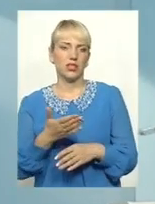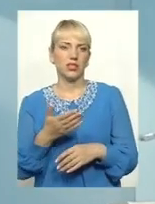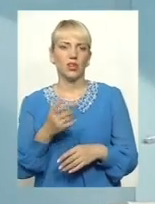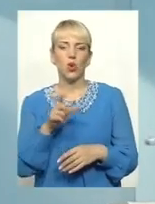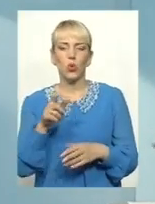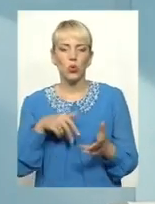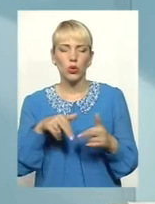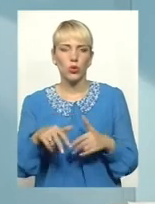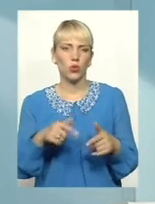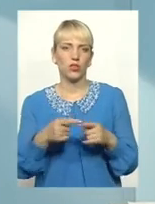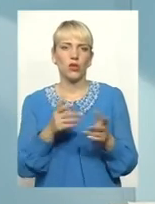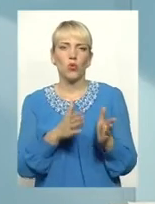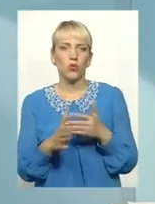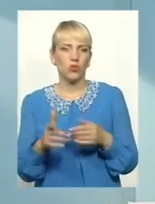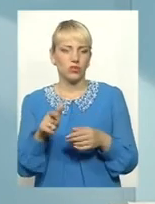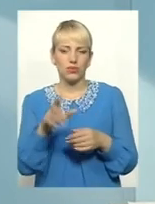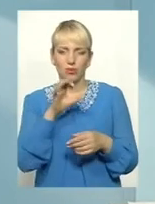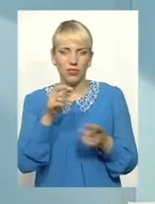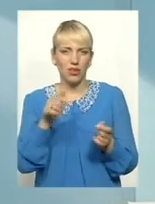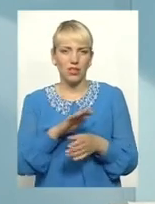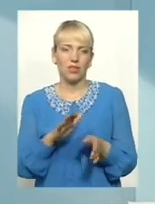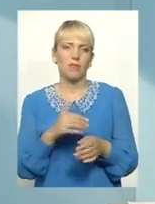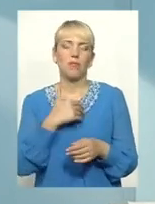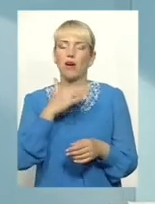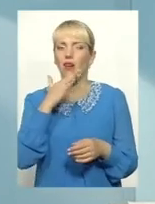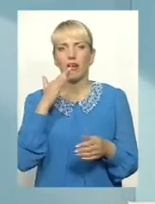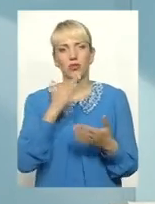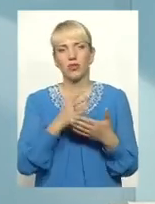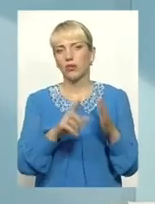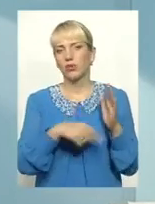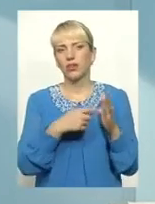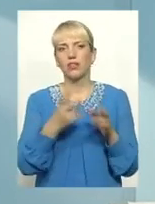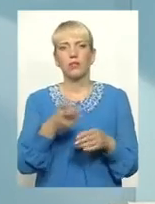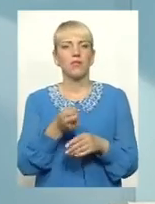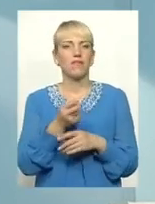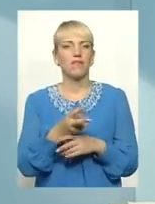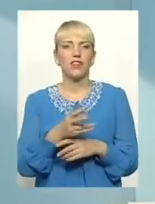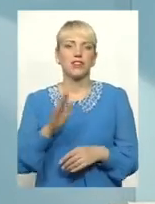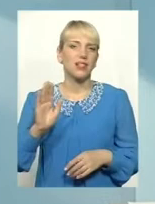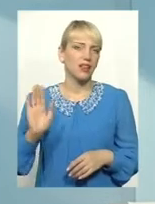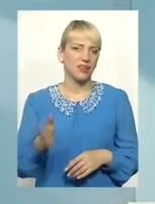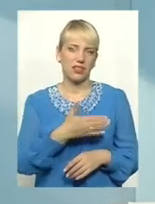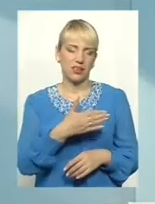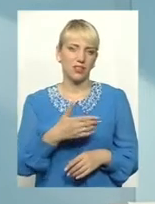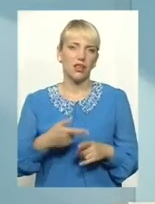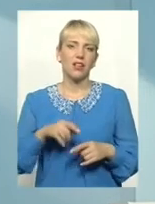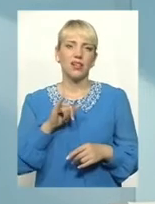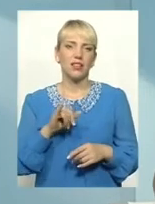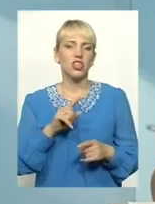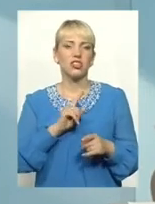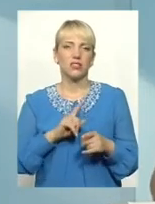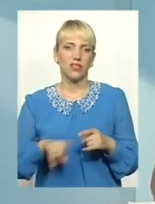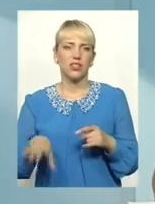Дуже багато питань до тих, хто сьогодні на цих посадах. Їх треба гнати геть. і то швидко. І тоді всі